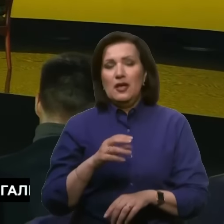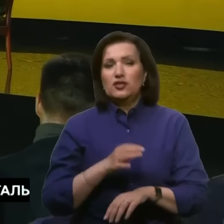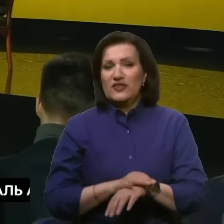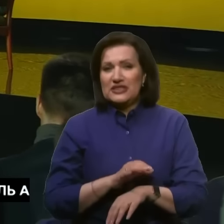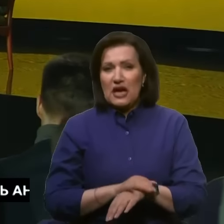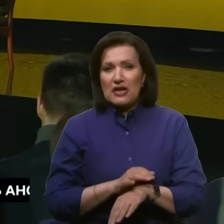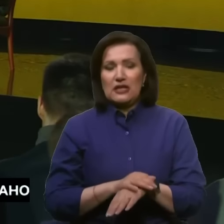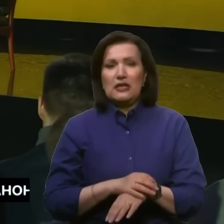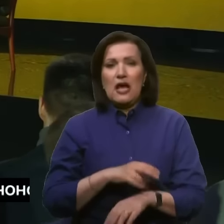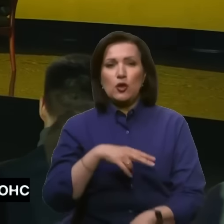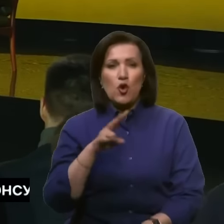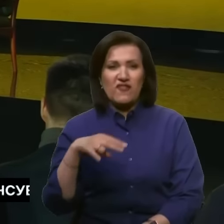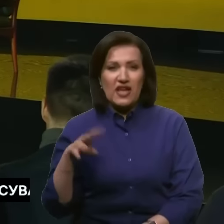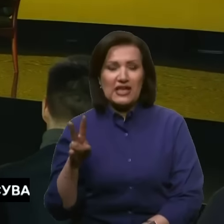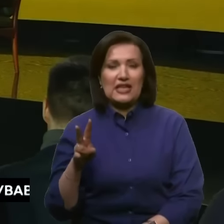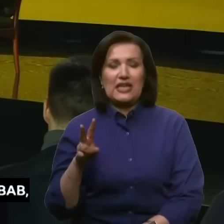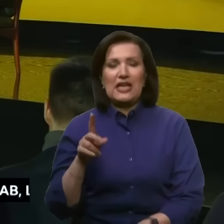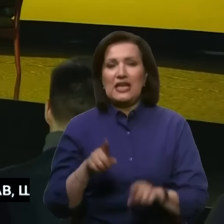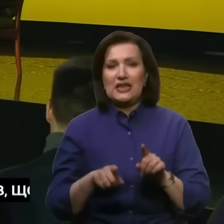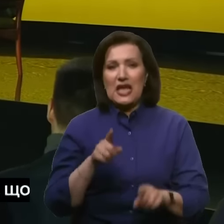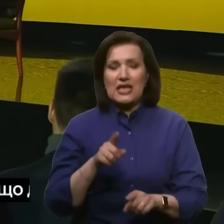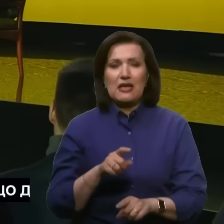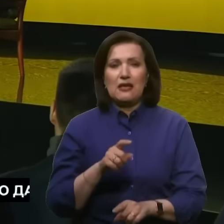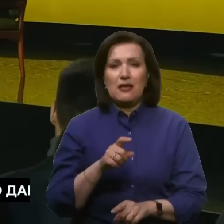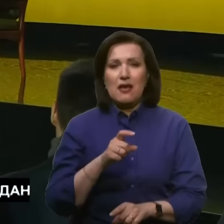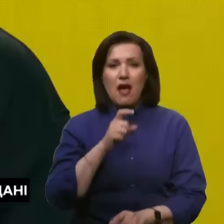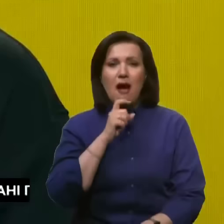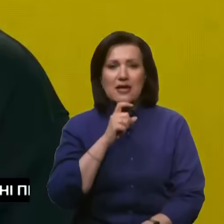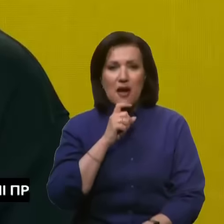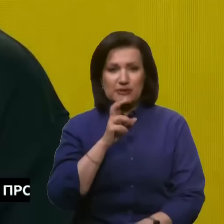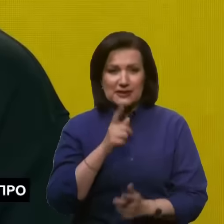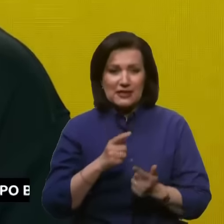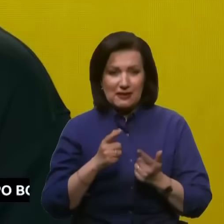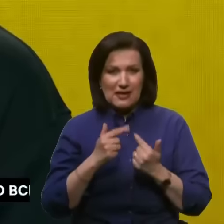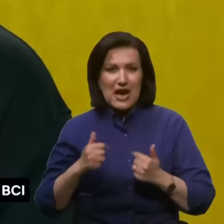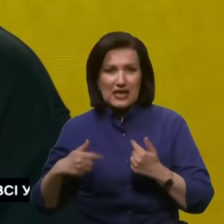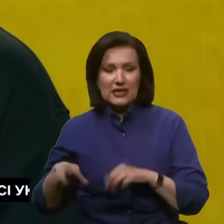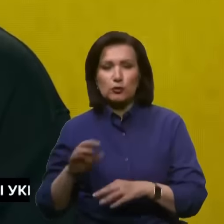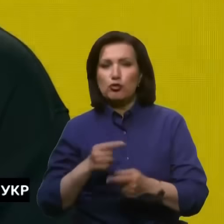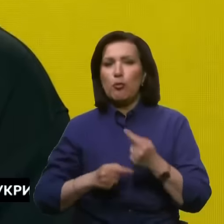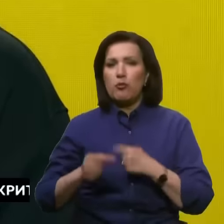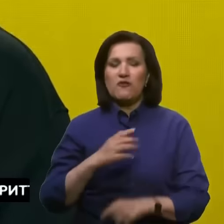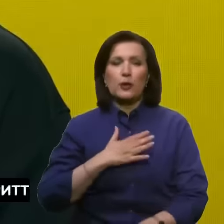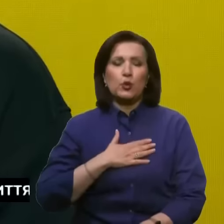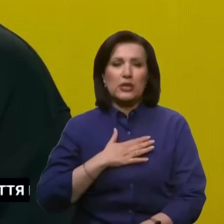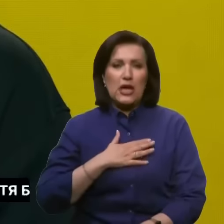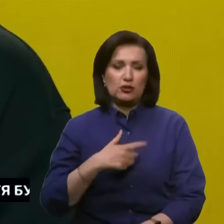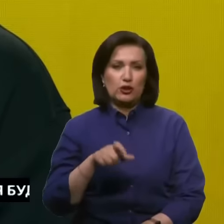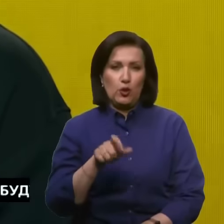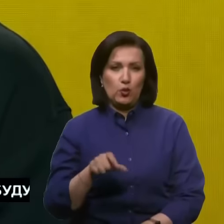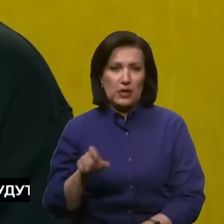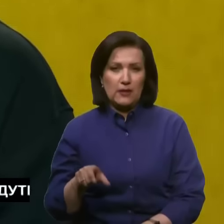Швейцарія, Норвегія і деякі арабські країни, над тим, щоб повернути наших